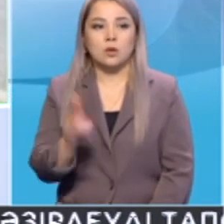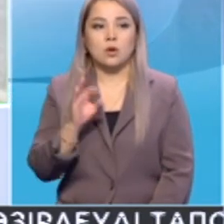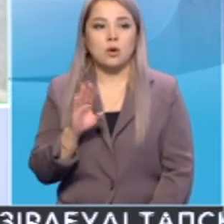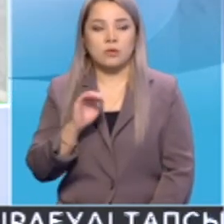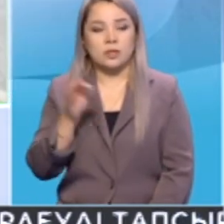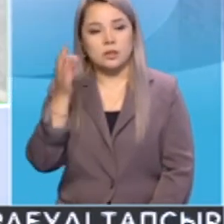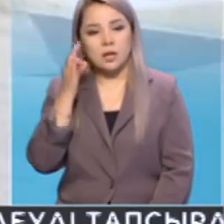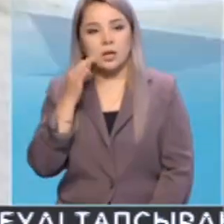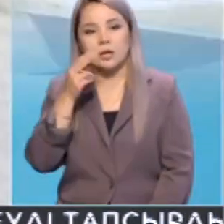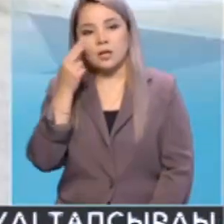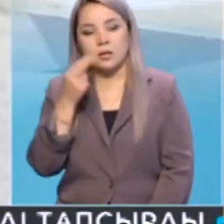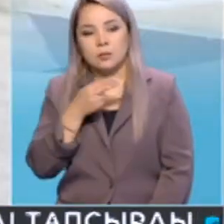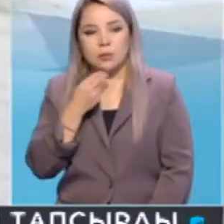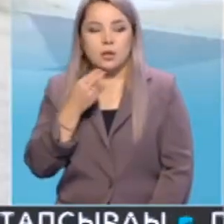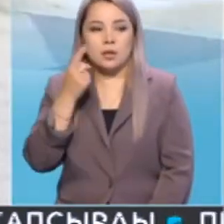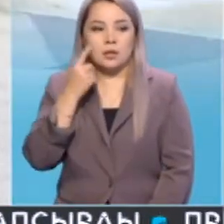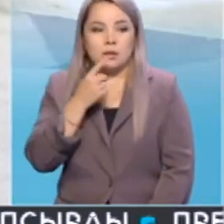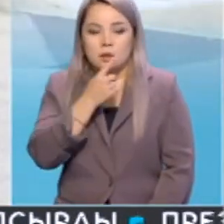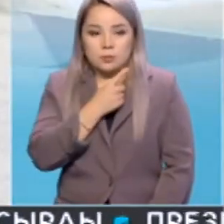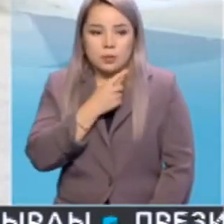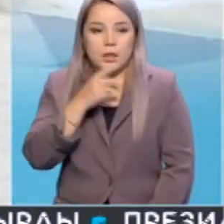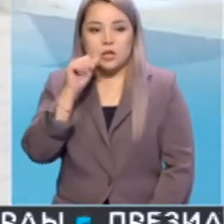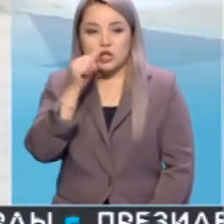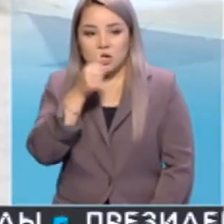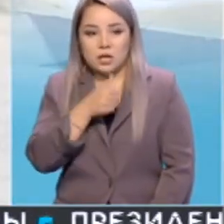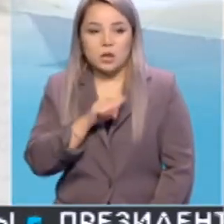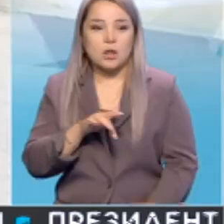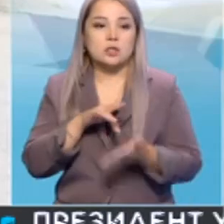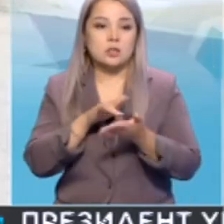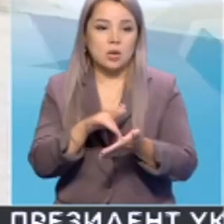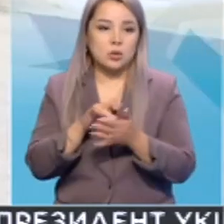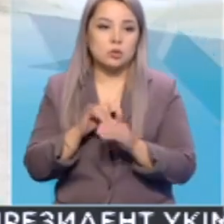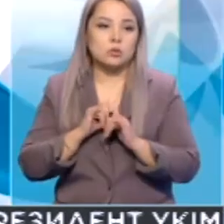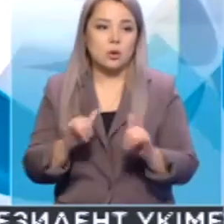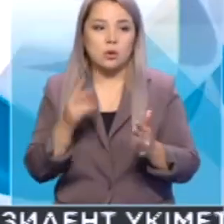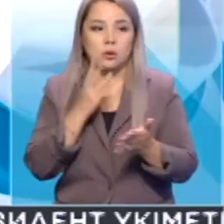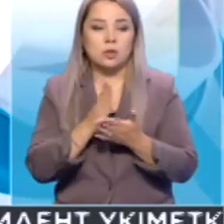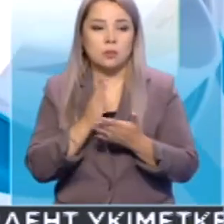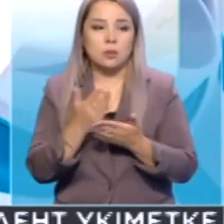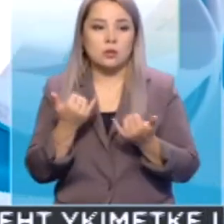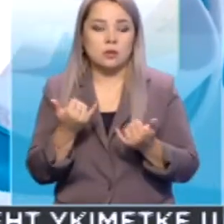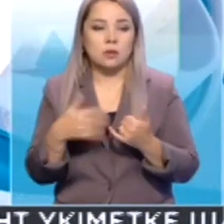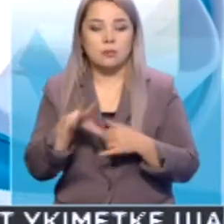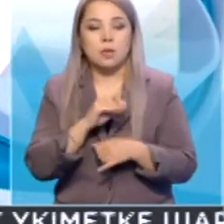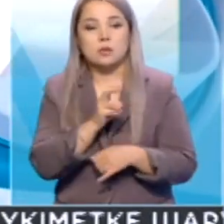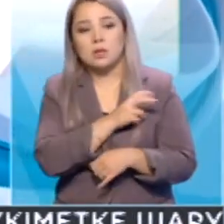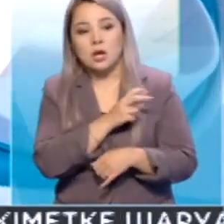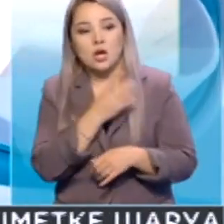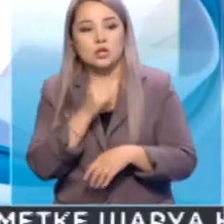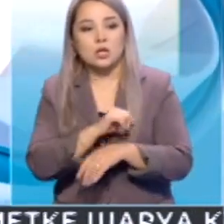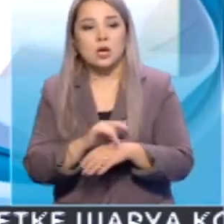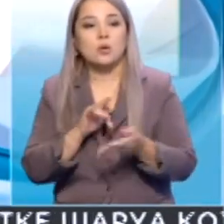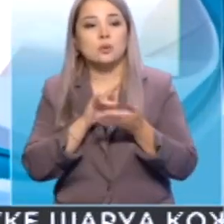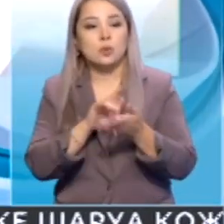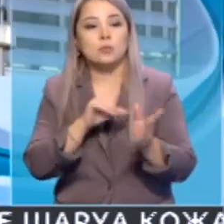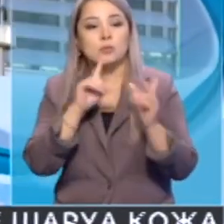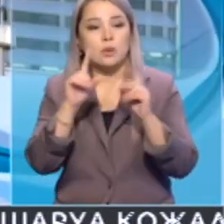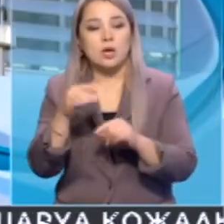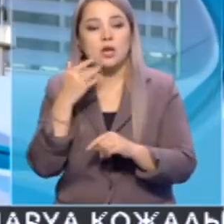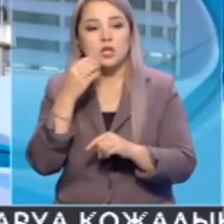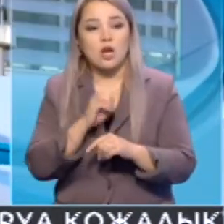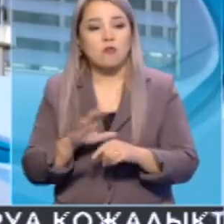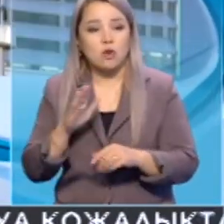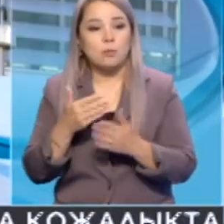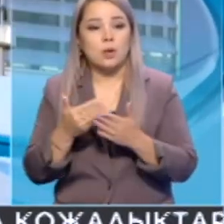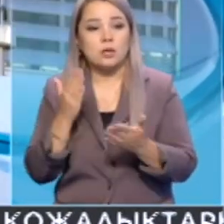Германия, Франция, Италия, Испания, Грекияда, яғни туризм қызған елдерде өршіп тұр. Сондықтан дәрігерлер шетелдік туристерге Еуропаға